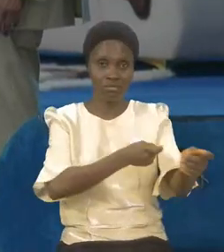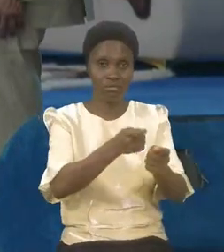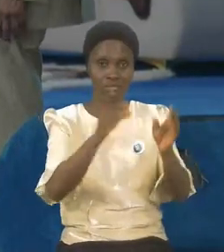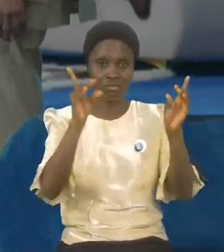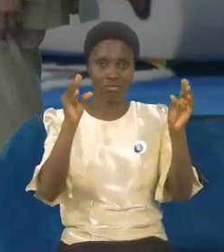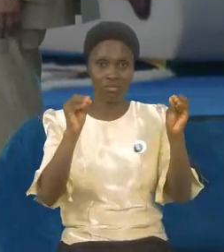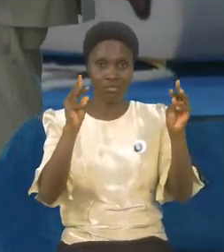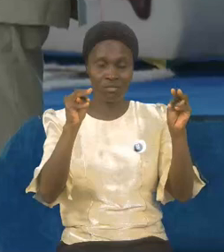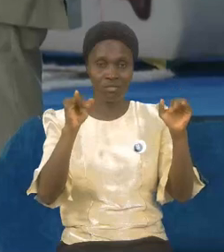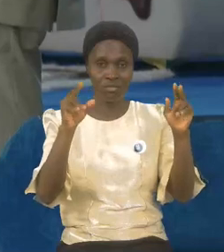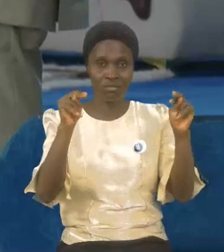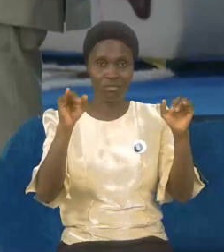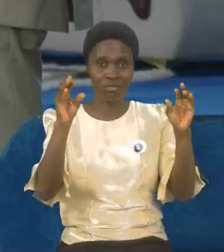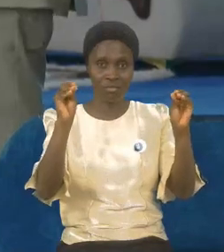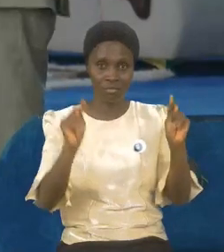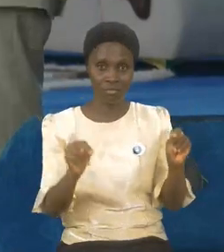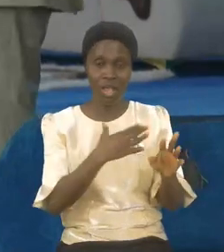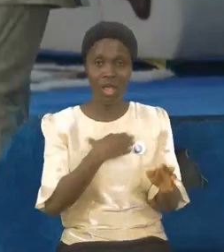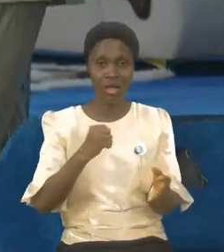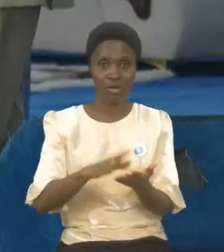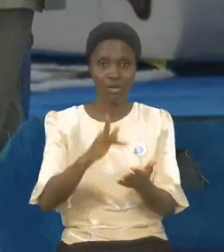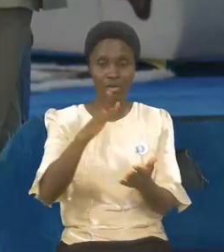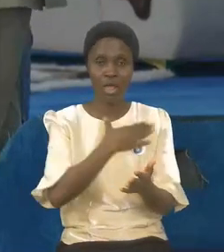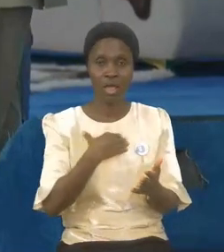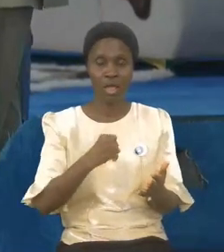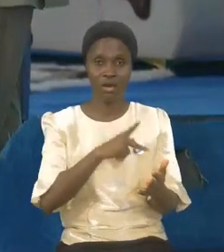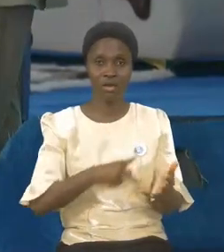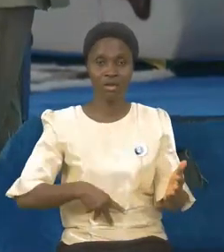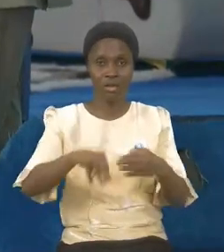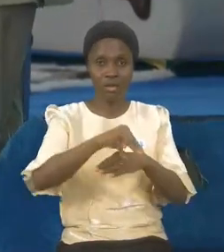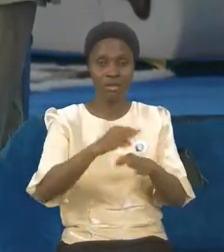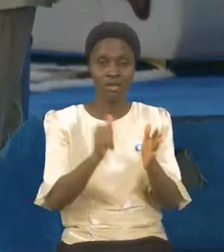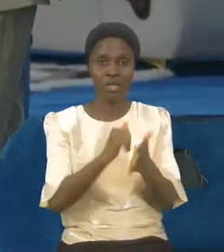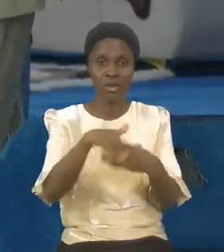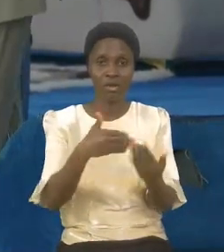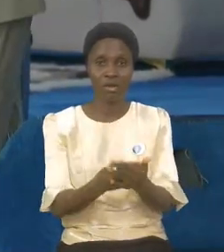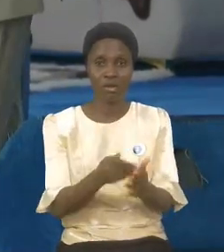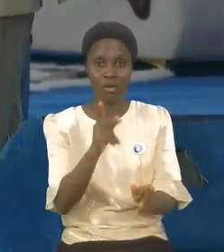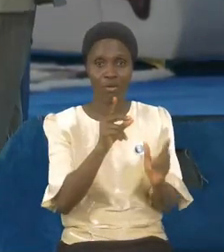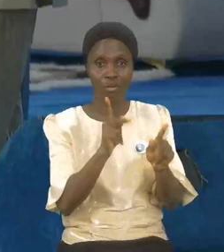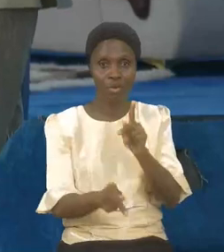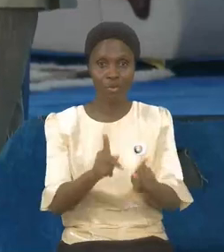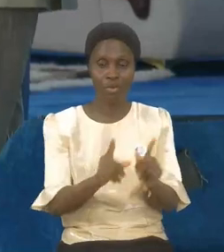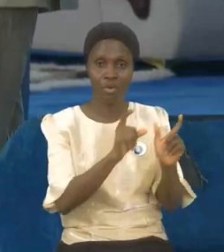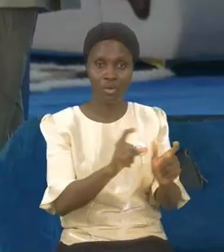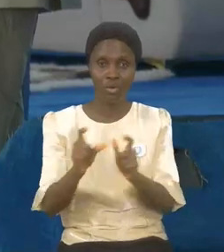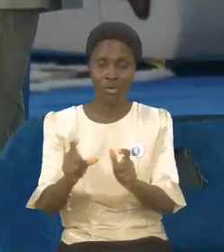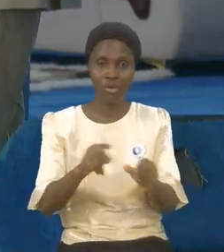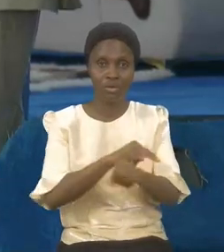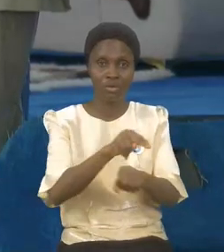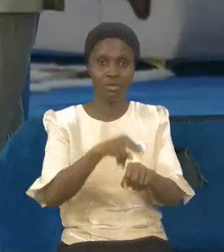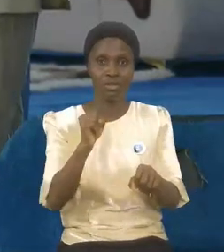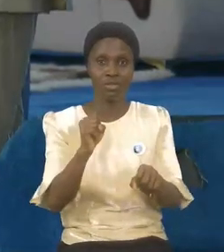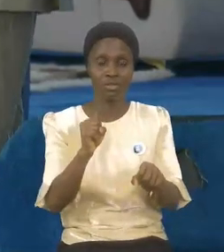On lui donna la domination, la gloire et le règne, et tous